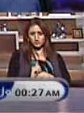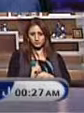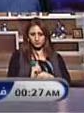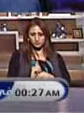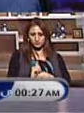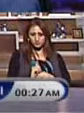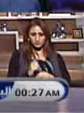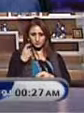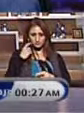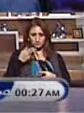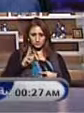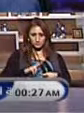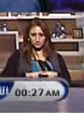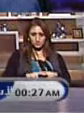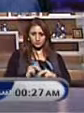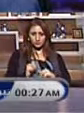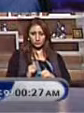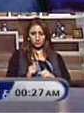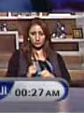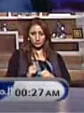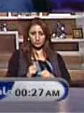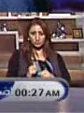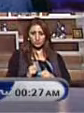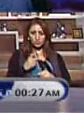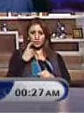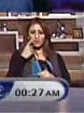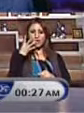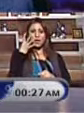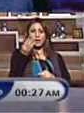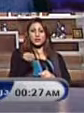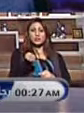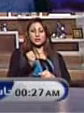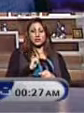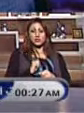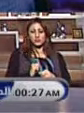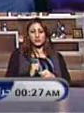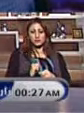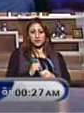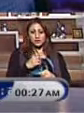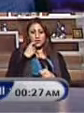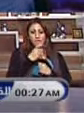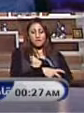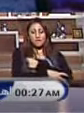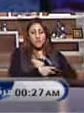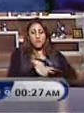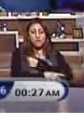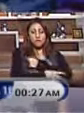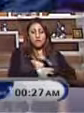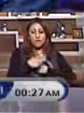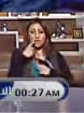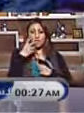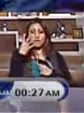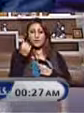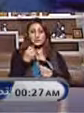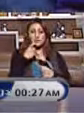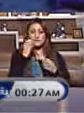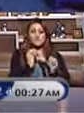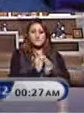كان عاري زين العابدين في الكوفه 40 سنه فقراء الكوفه كلهم يفتحوا باب الفجر